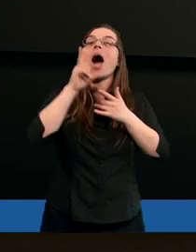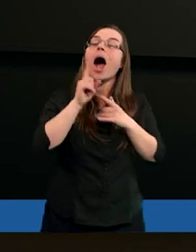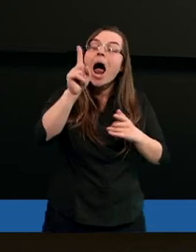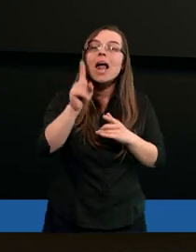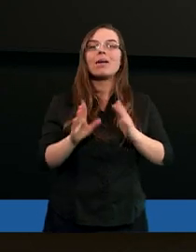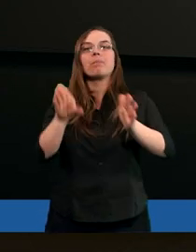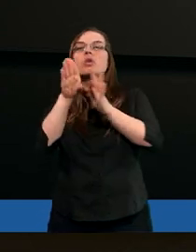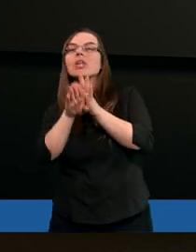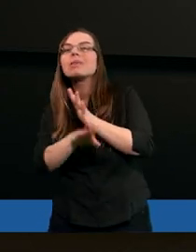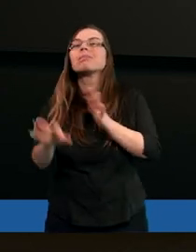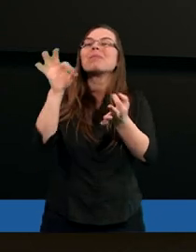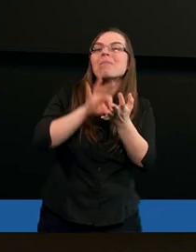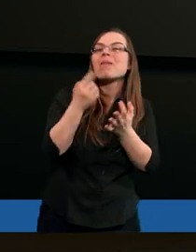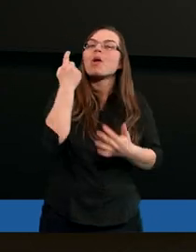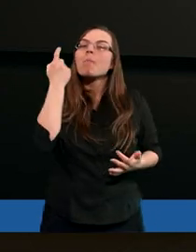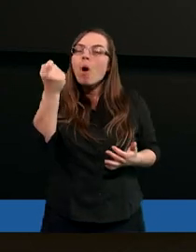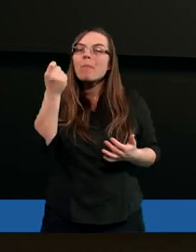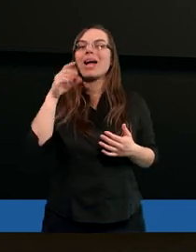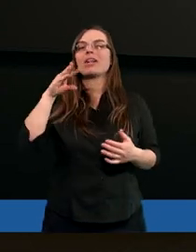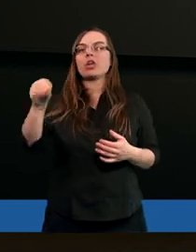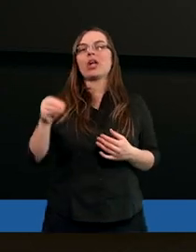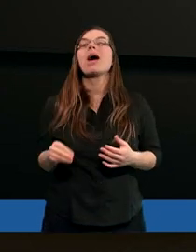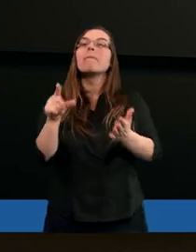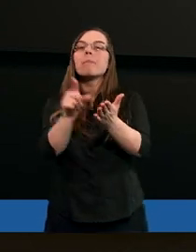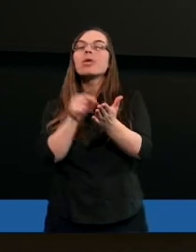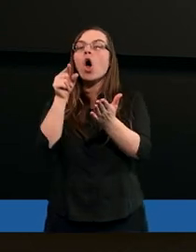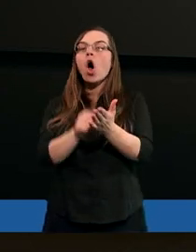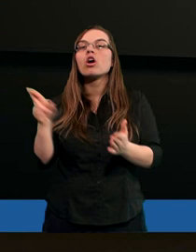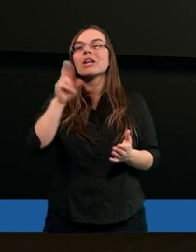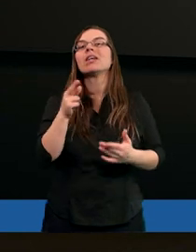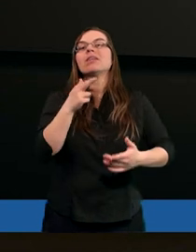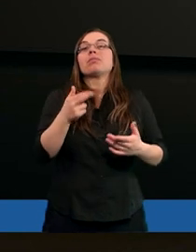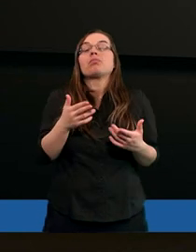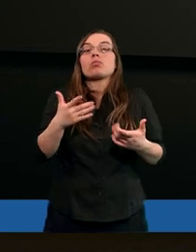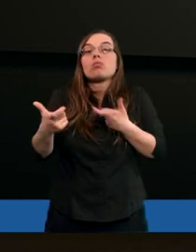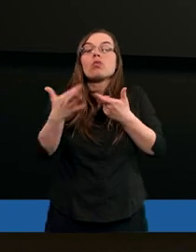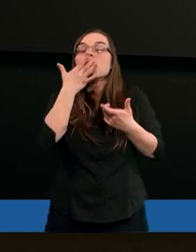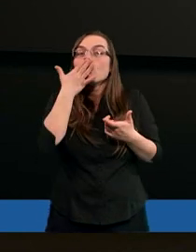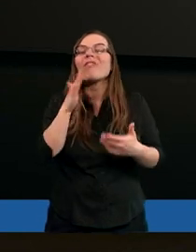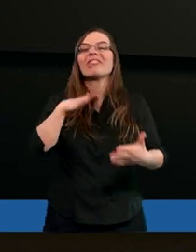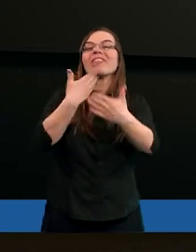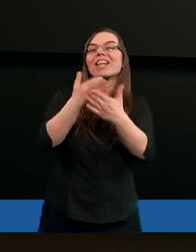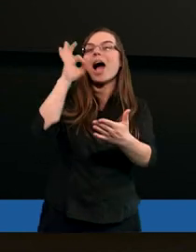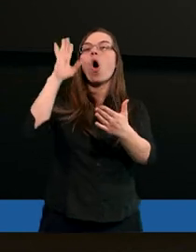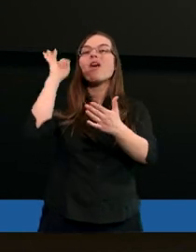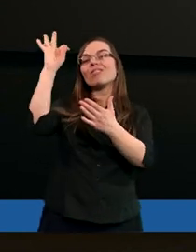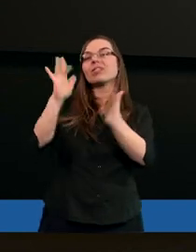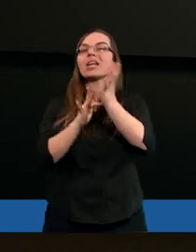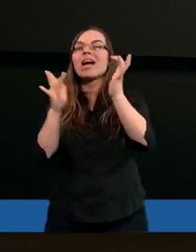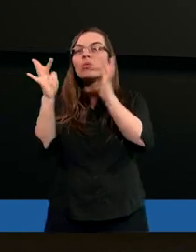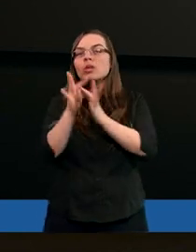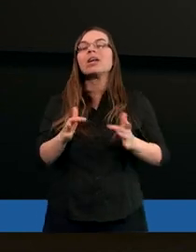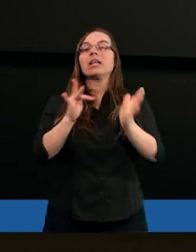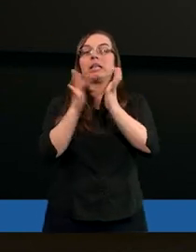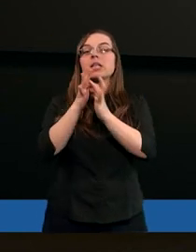przynajmniej w pewnym momencie Piotr czyni wyznanie o Jezusie Chrystusie. Jezus